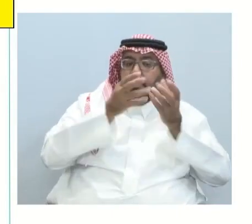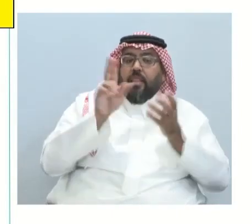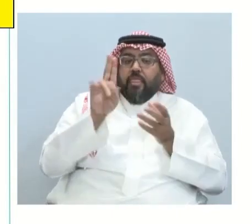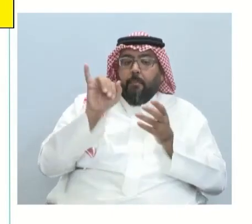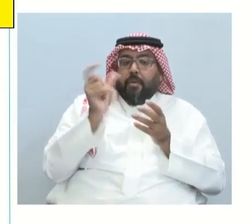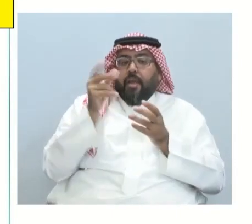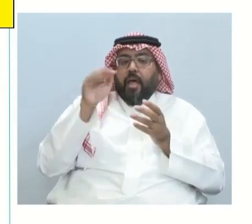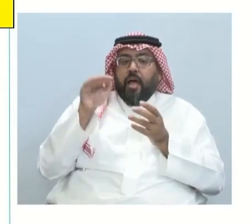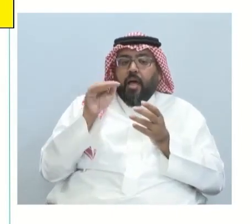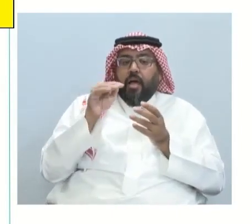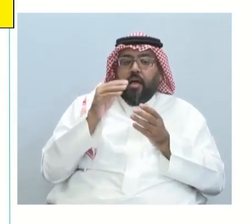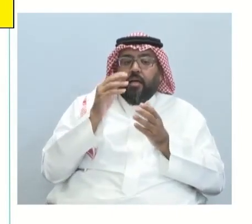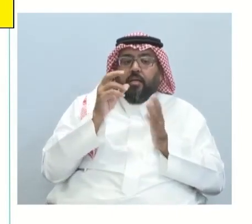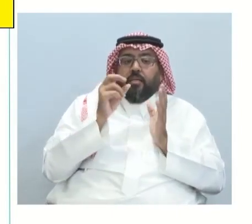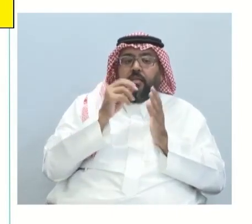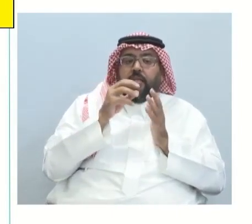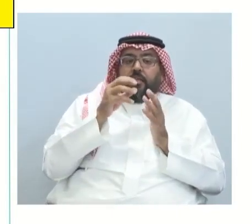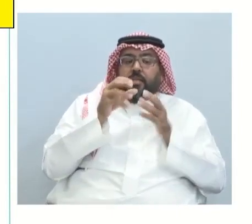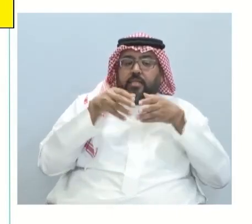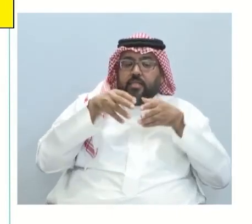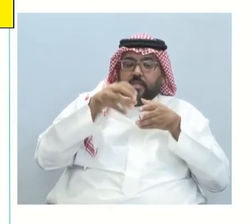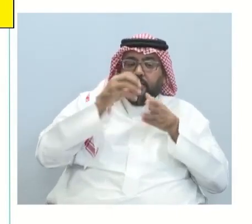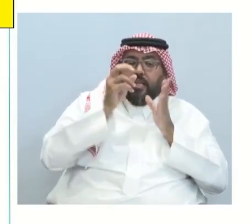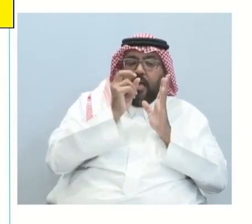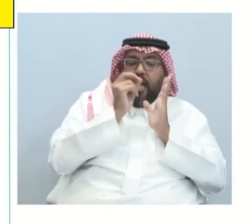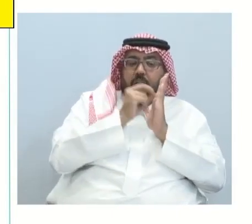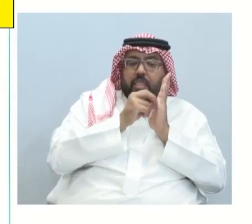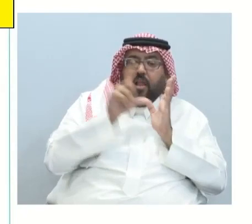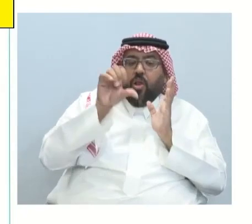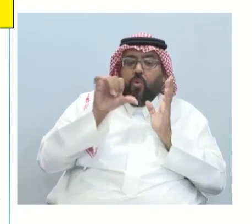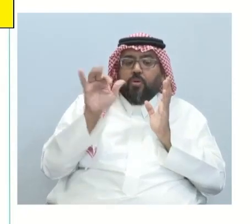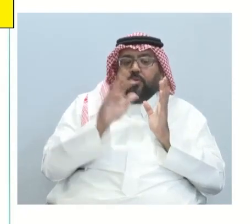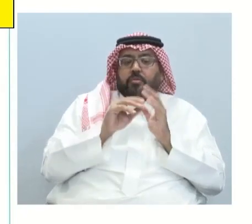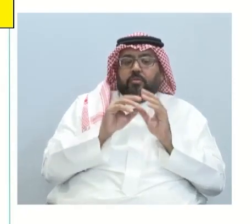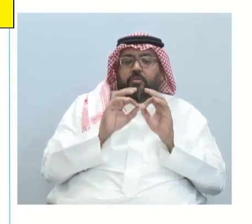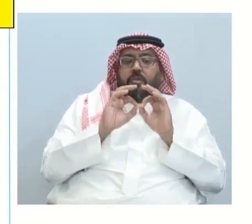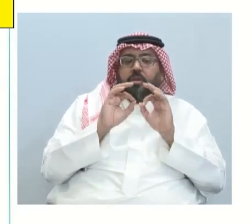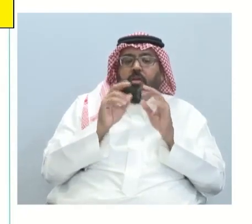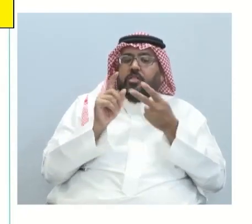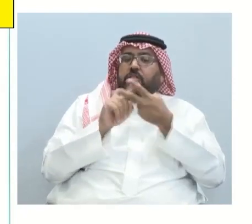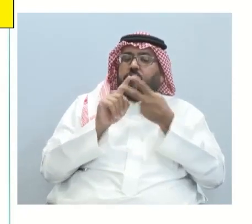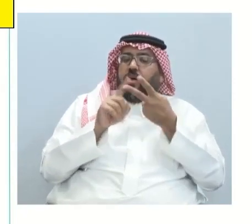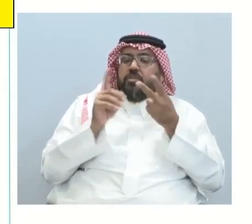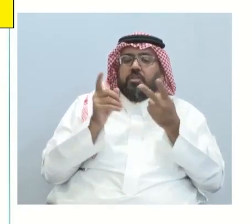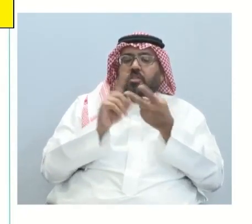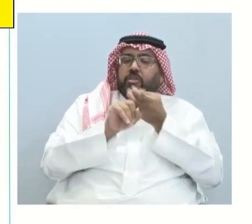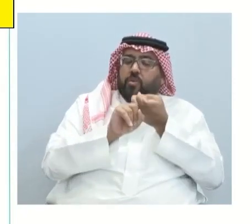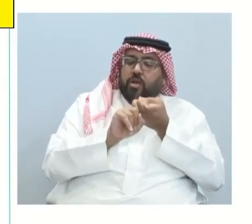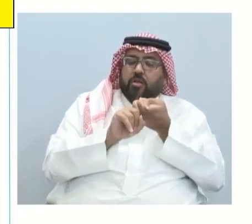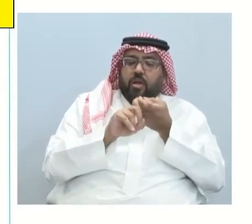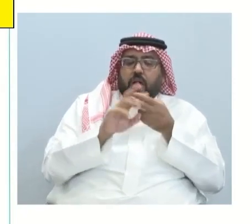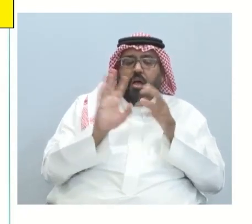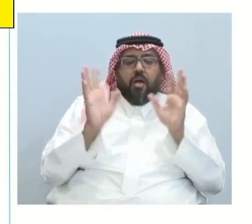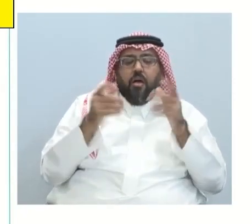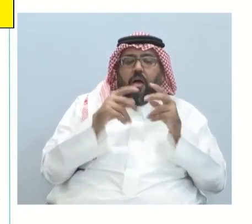من الالكترونات فهنا تصنف على انها قواعد لويس فبالتالي لديه ازواج حره هذه الازواج الحره تكون